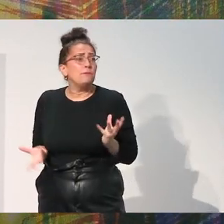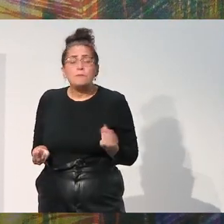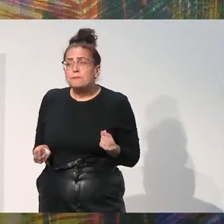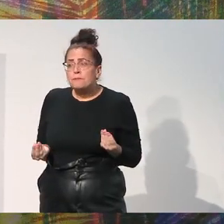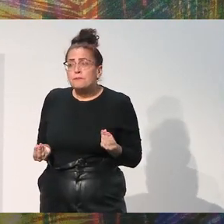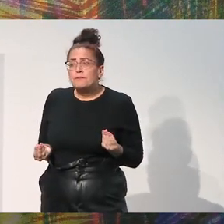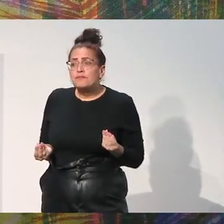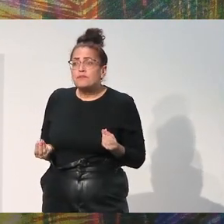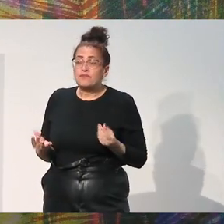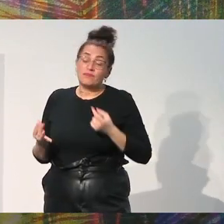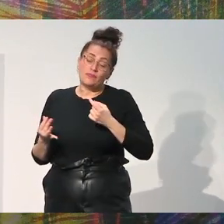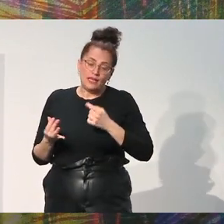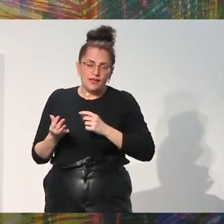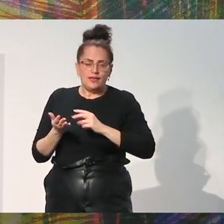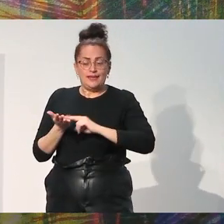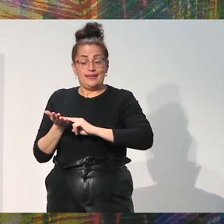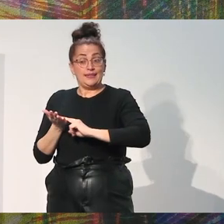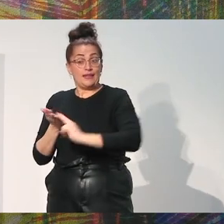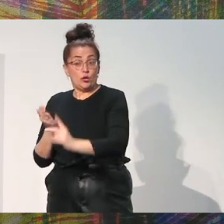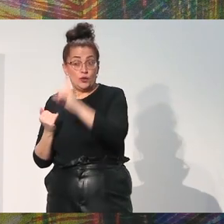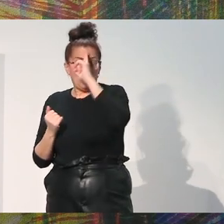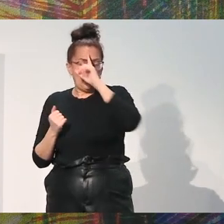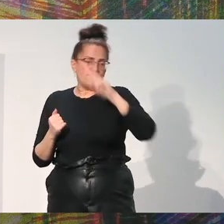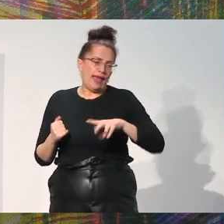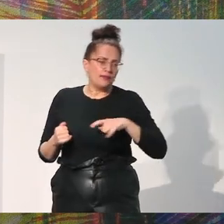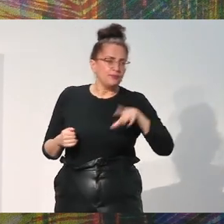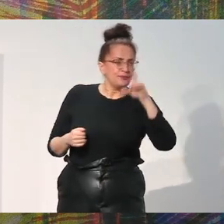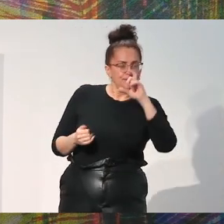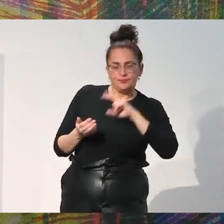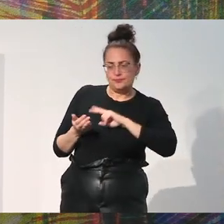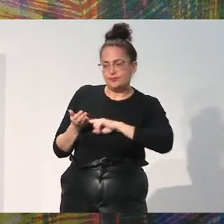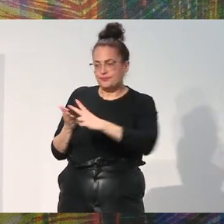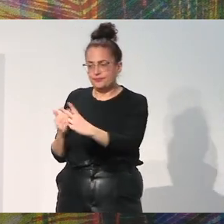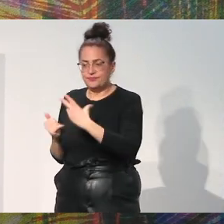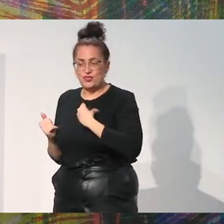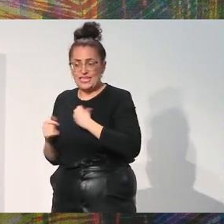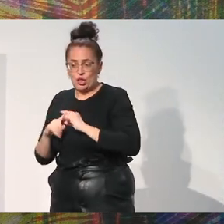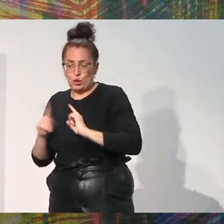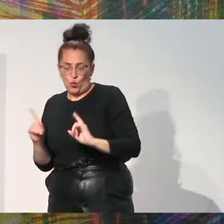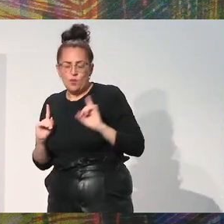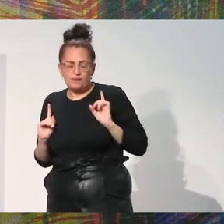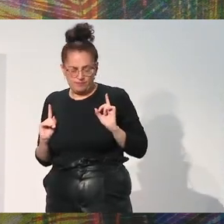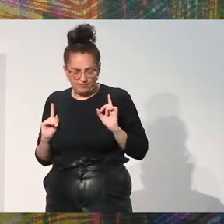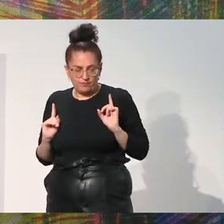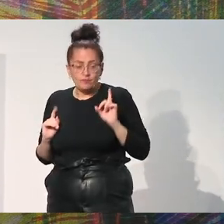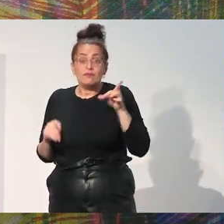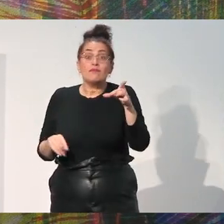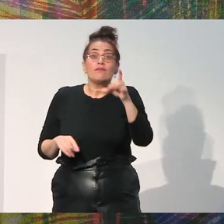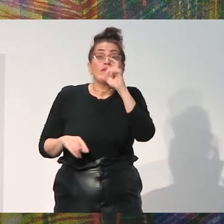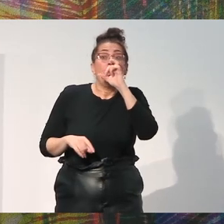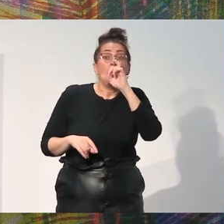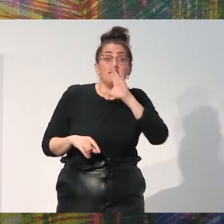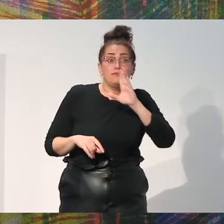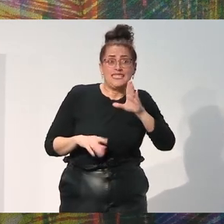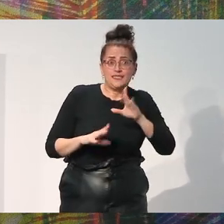C'est un livre traduit, pas parce que c'est juste de l'arabe vers le français, en fait. L'arabe dont je parle, c'est l'arabe de la guerre, en